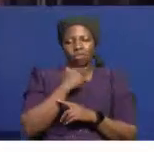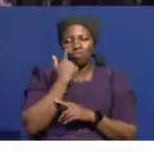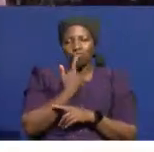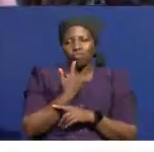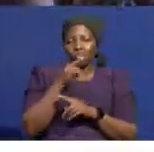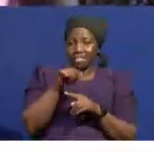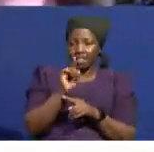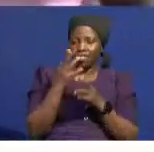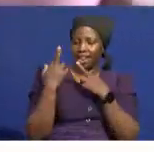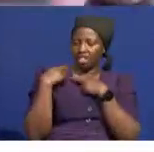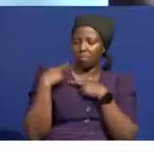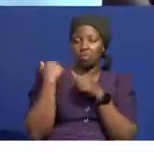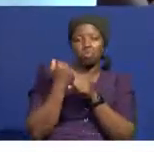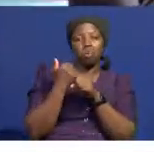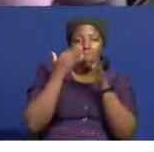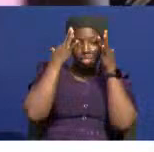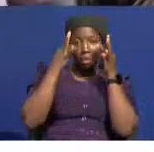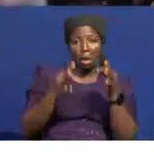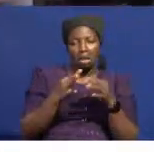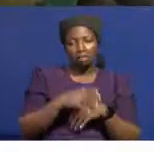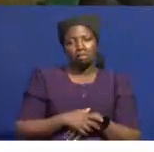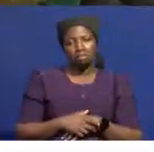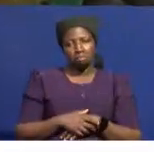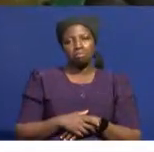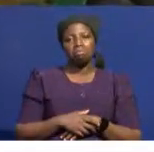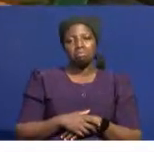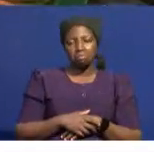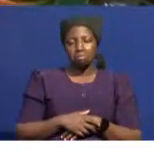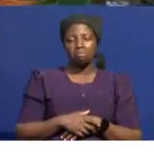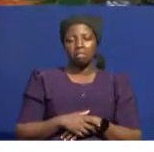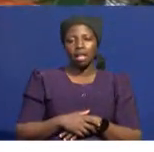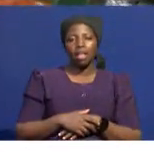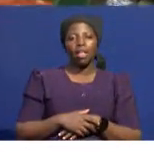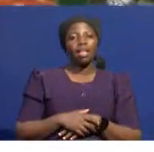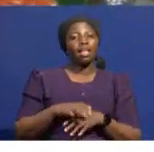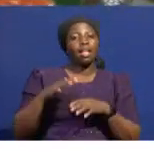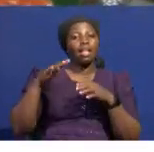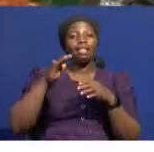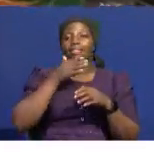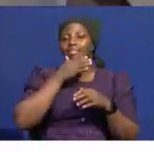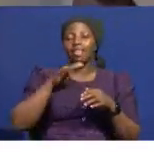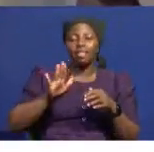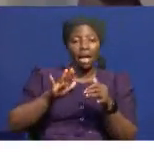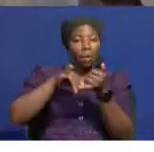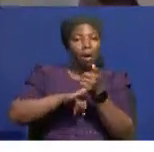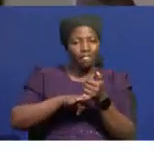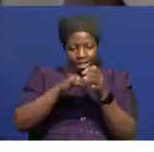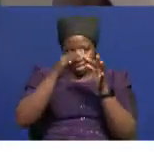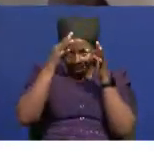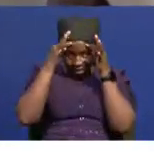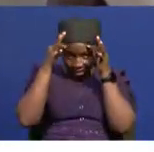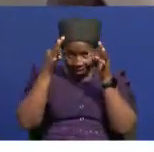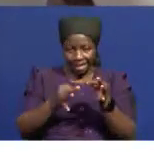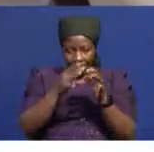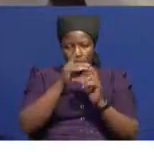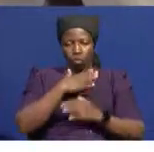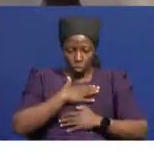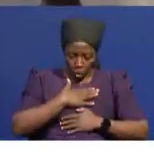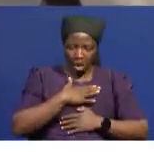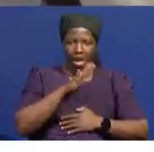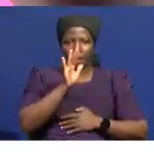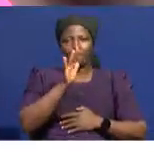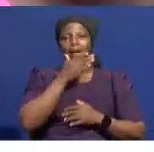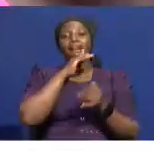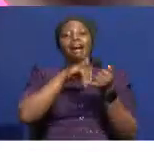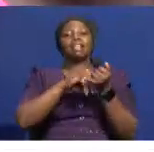arusi. Despite the heartbreaking loss, the bride decided to honor her late husband's wish for their wedding in honor of the love they